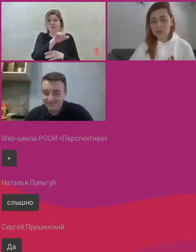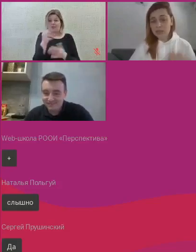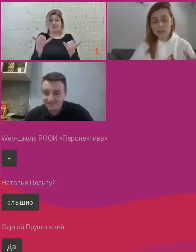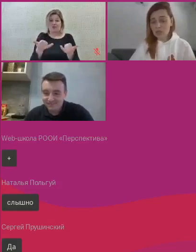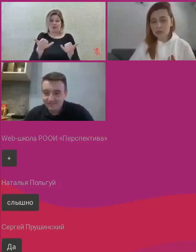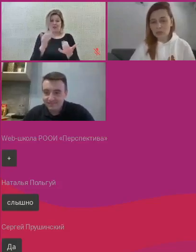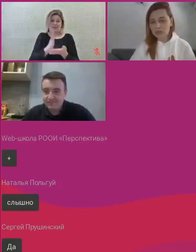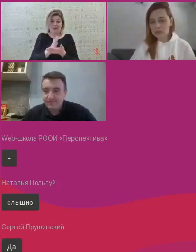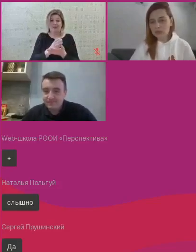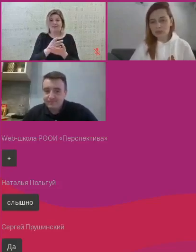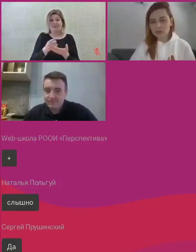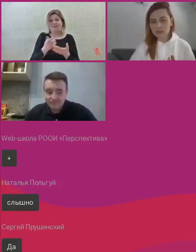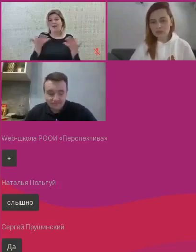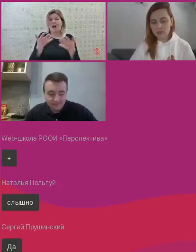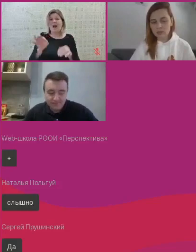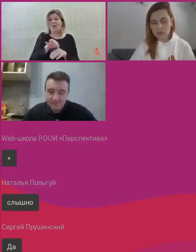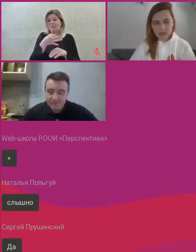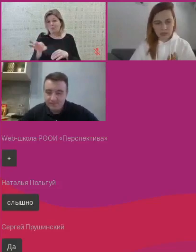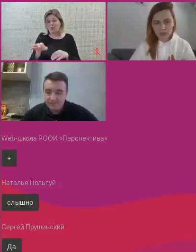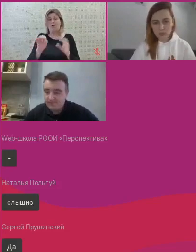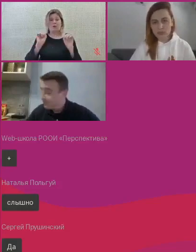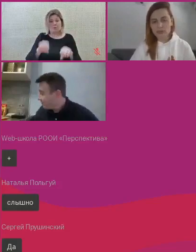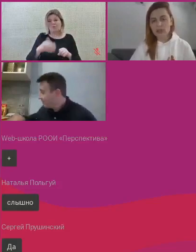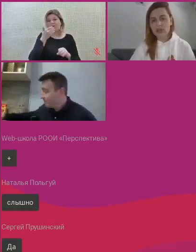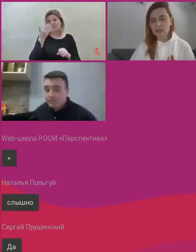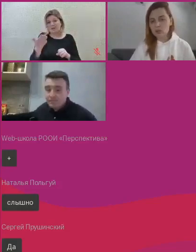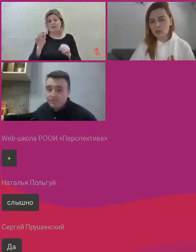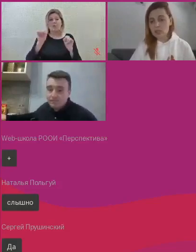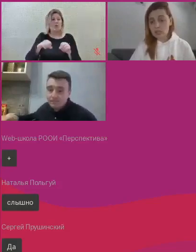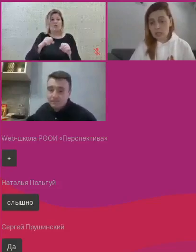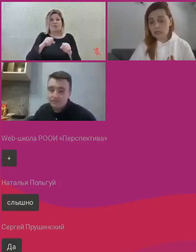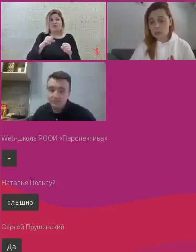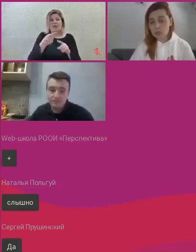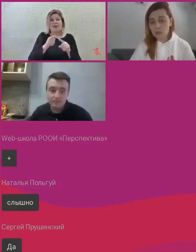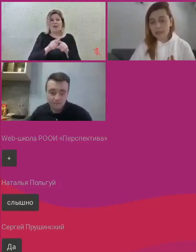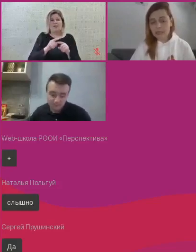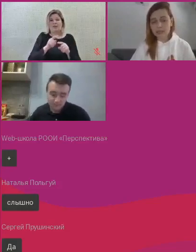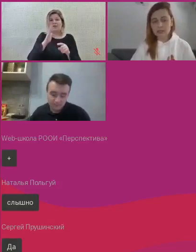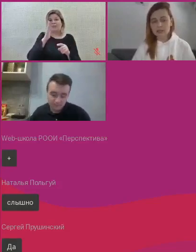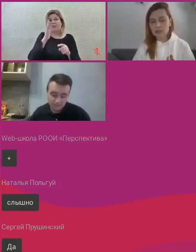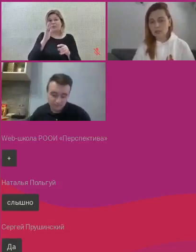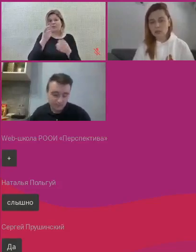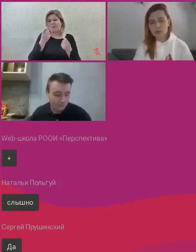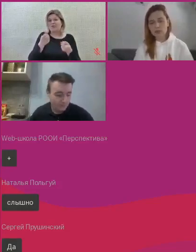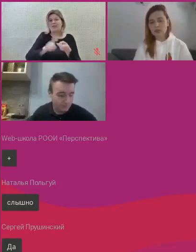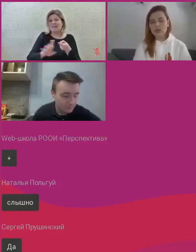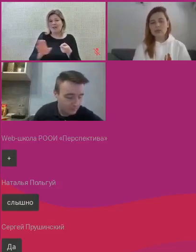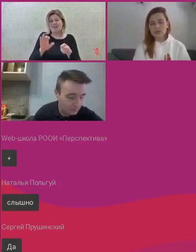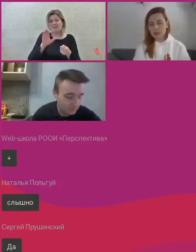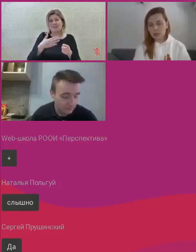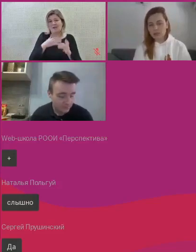можете спрашивать, если даже вдруг это было будет не совсем по тому, что я рассказала, вы можете спросить, я думаю,